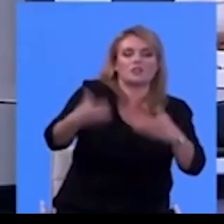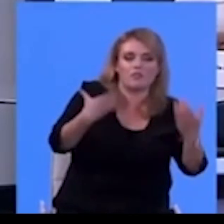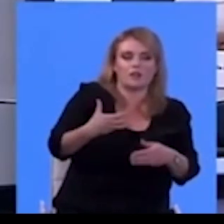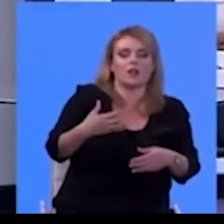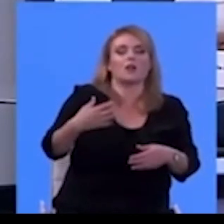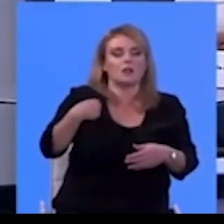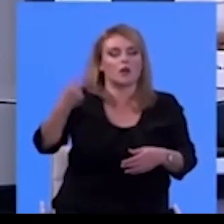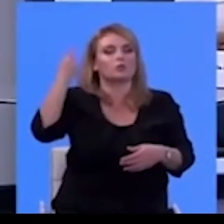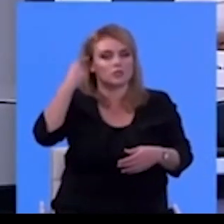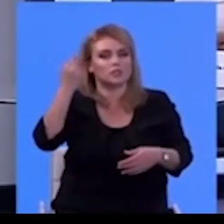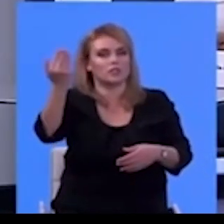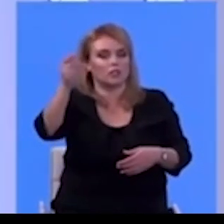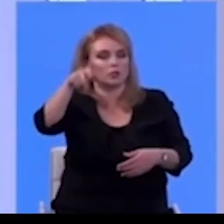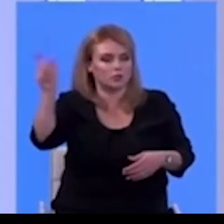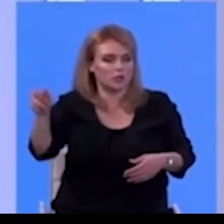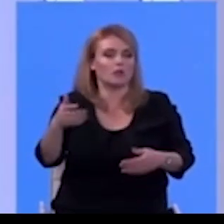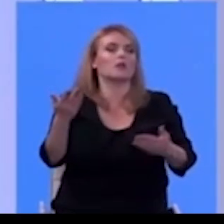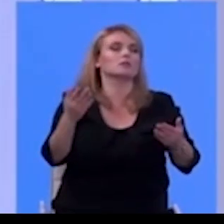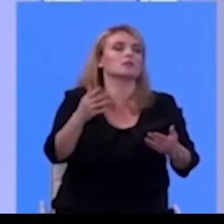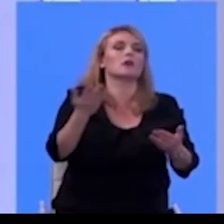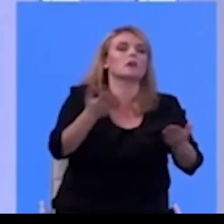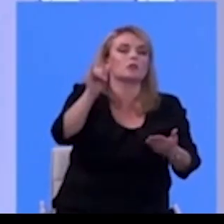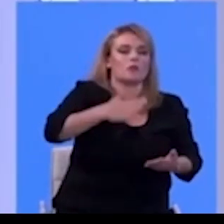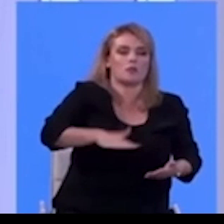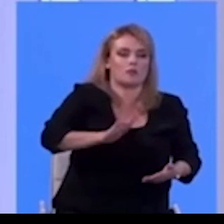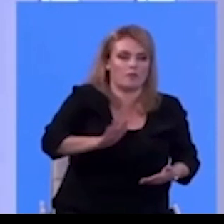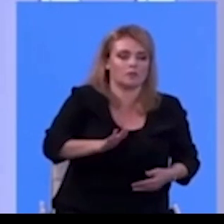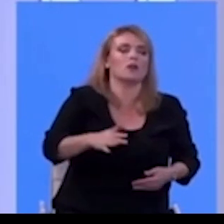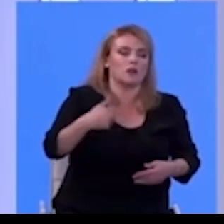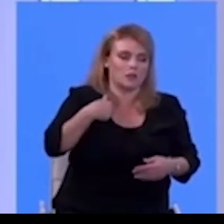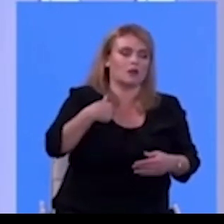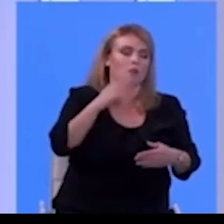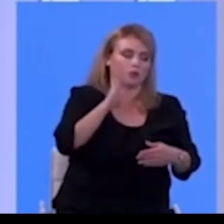acestui an? Da, eu cred că acest lucru trebuie să se întâmple până la finalul acestui an.